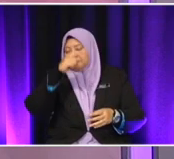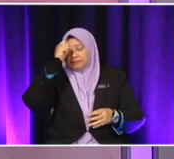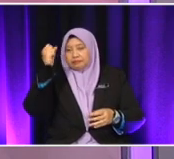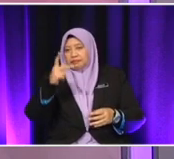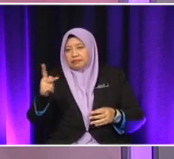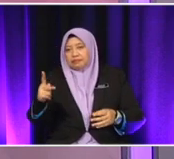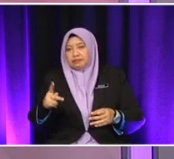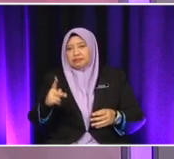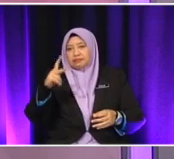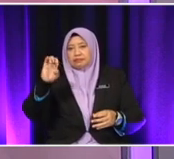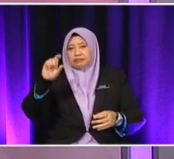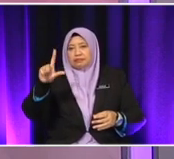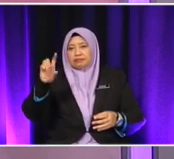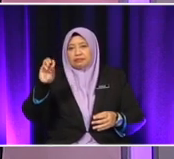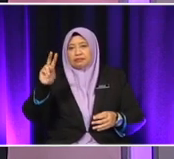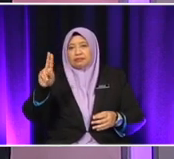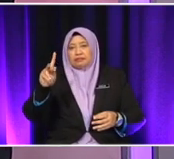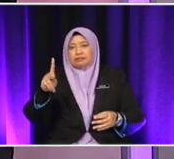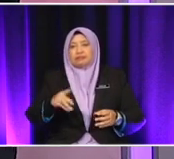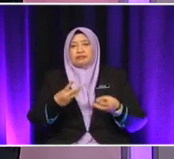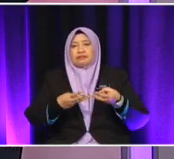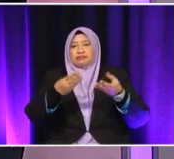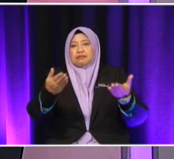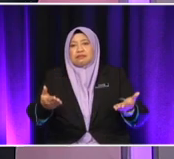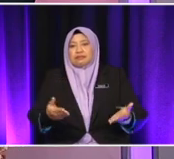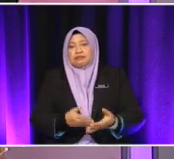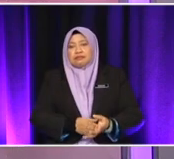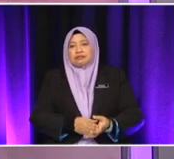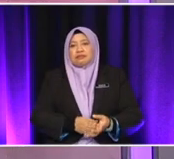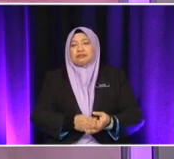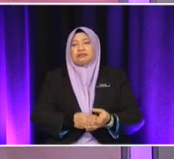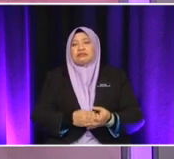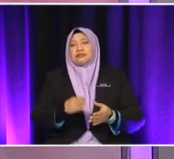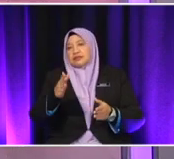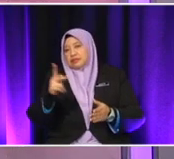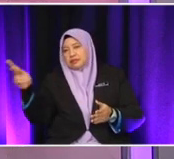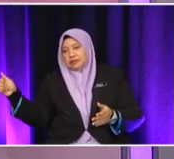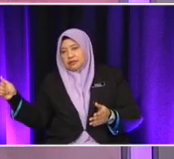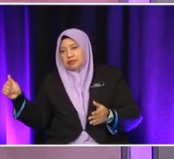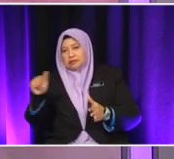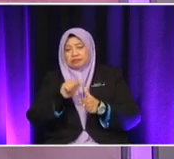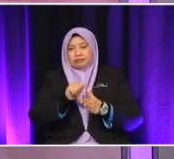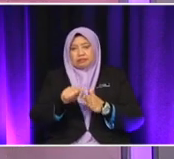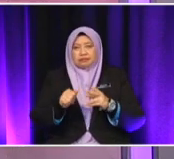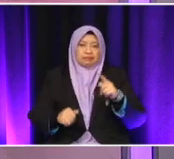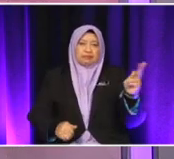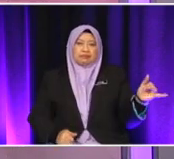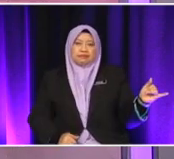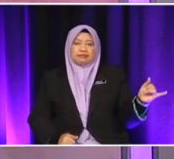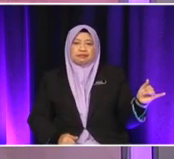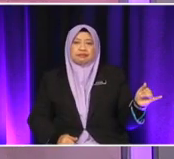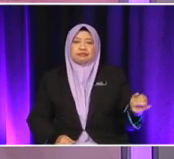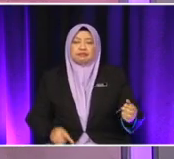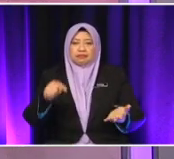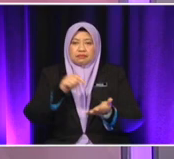keluk penawaran beralih sama ada ke kanan ataupun ke kiri Ini